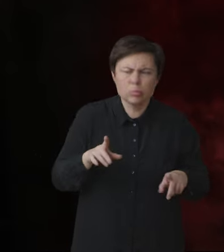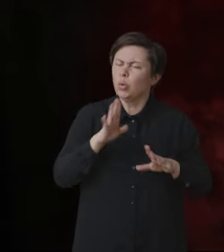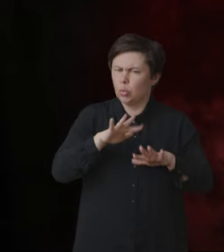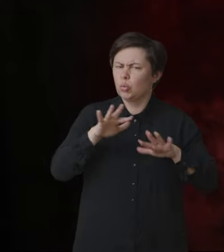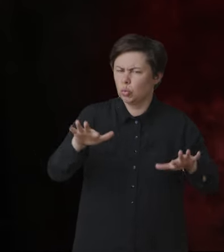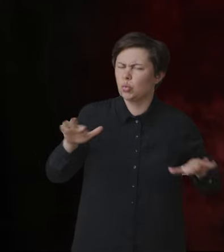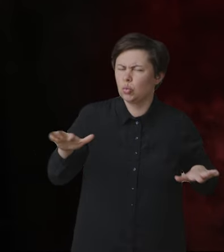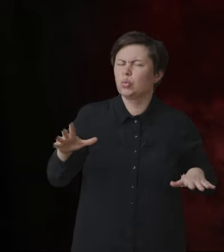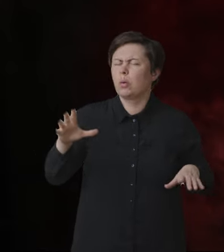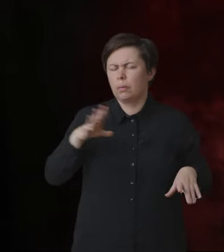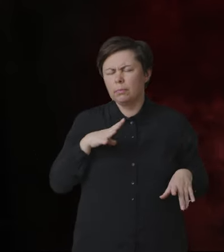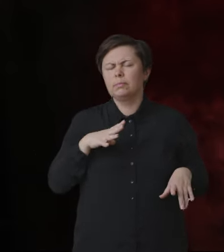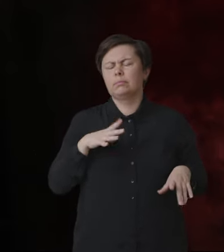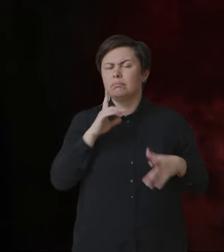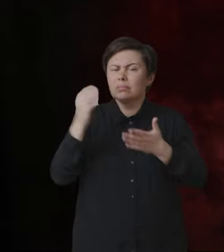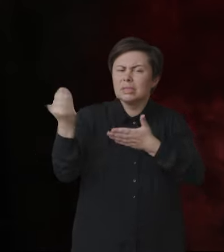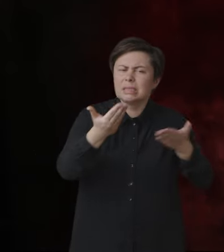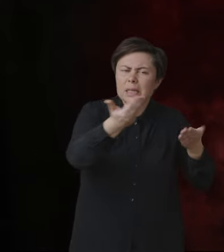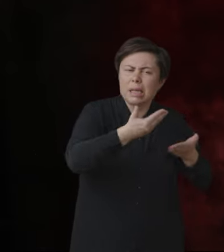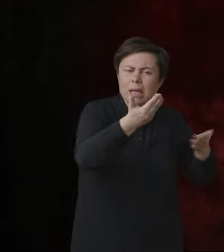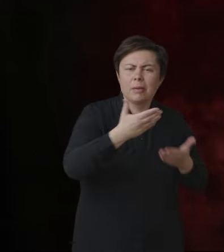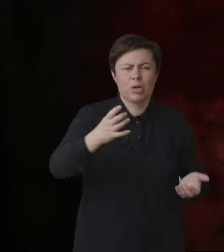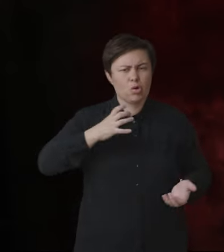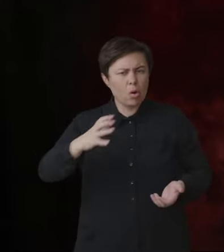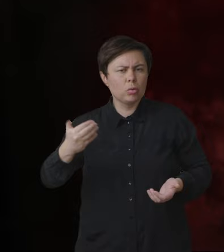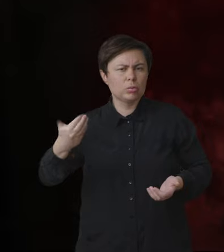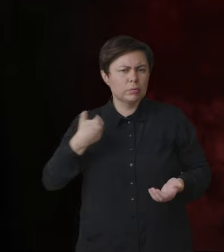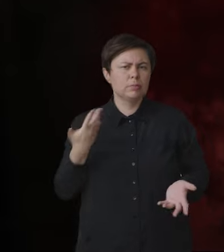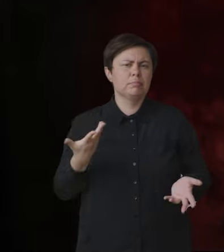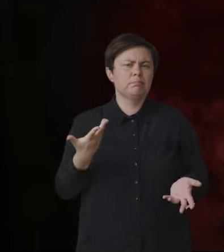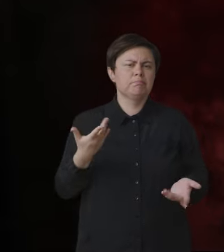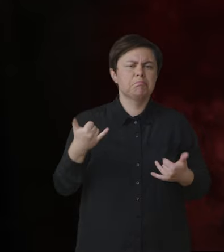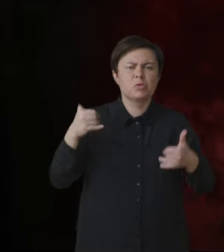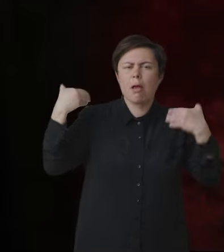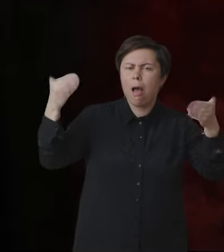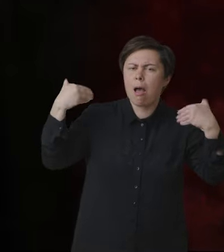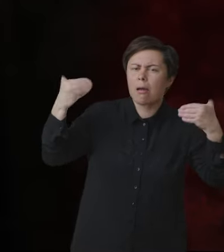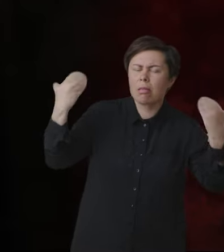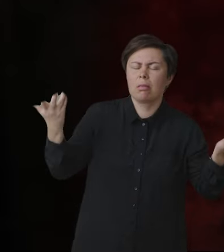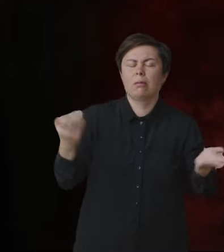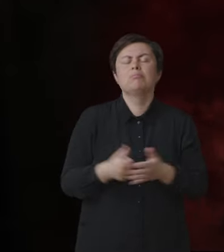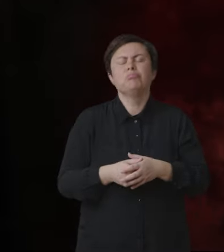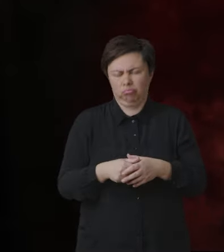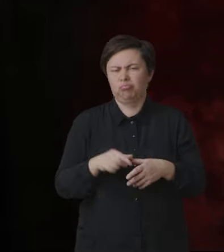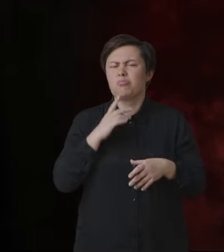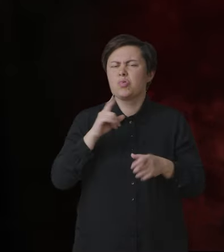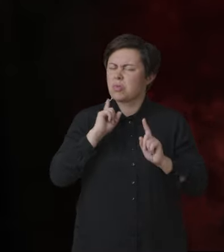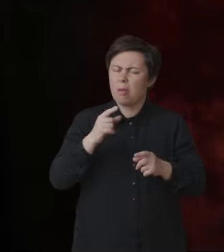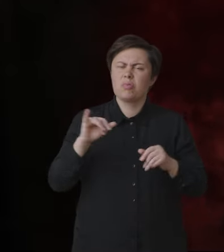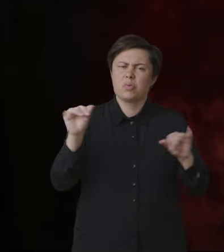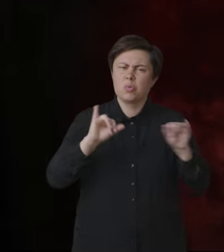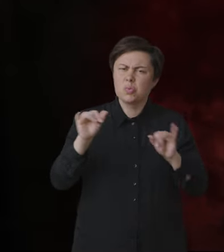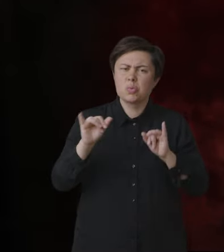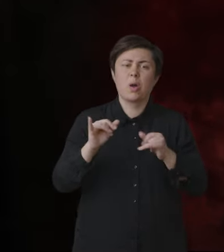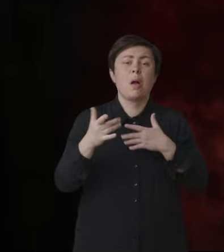Dużo było. Także były zapraszane goście różne, akademie. Było hucznie.